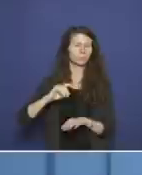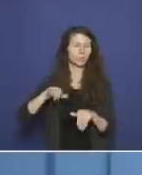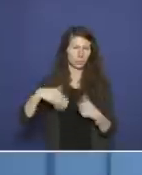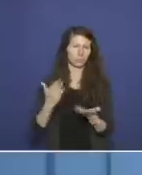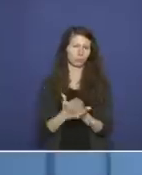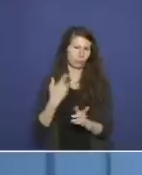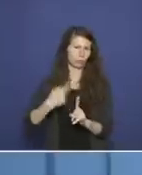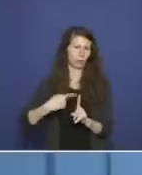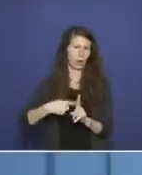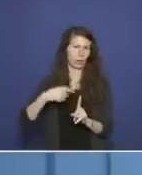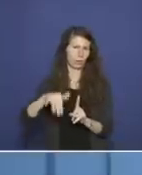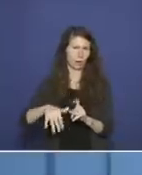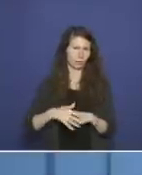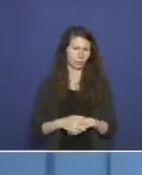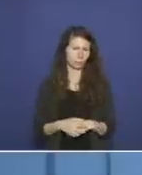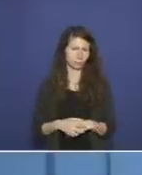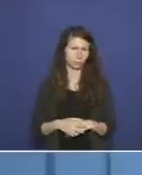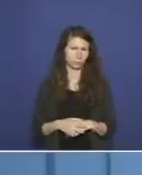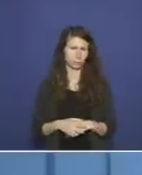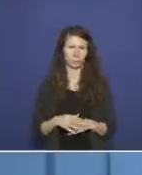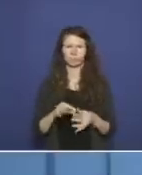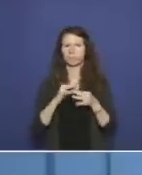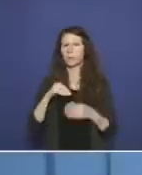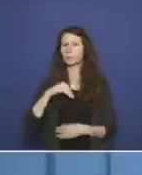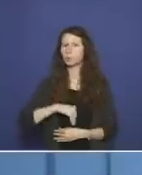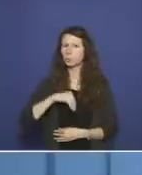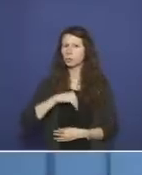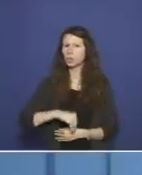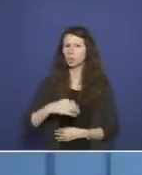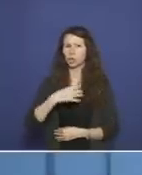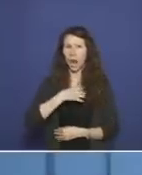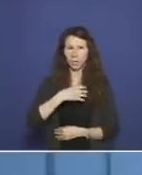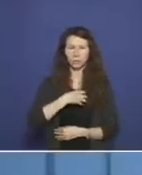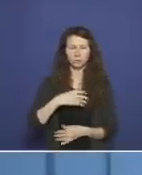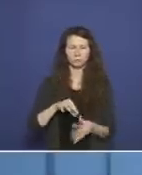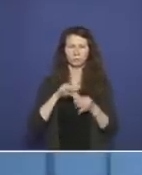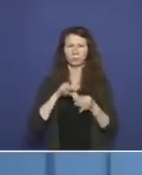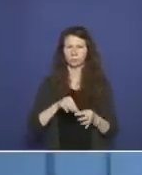dazu, also zur Frage nach psychischen Erkrankungen.